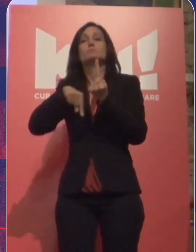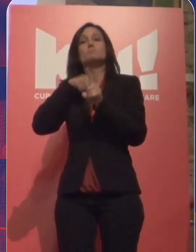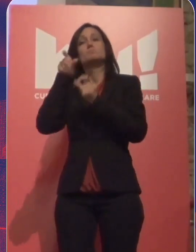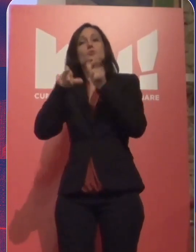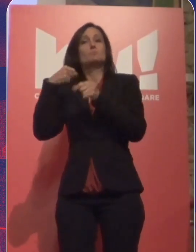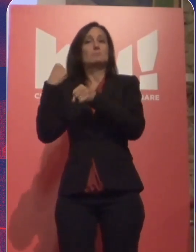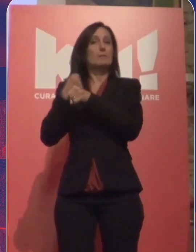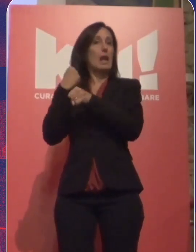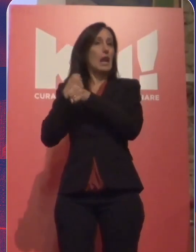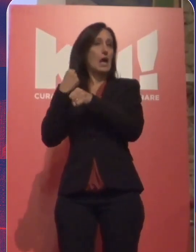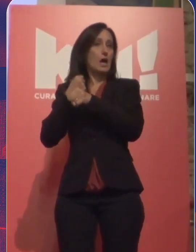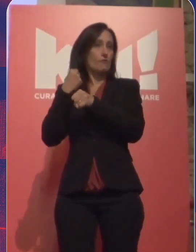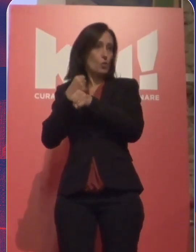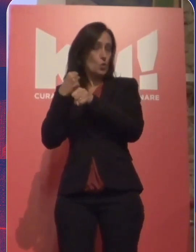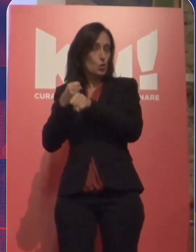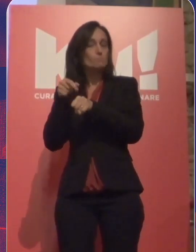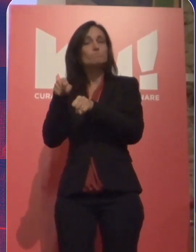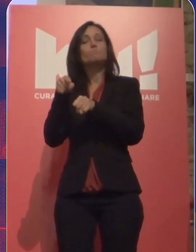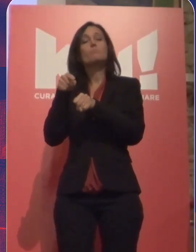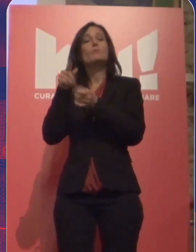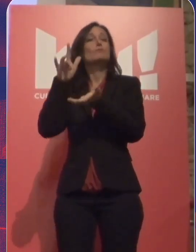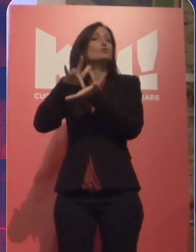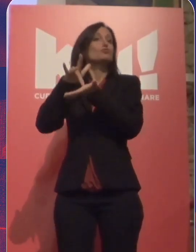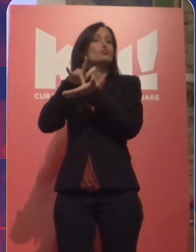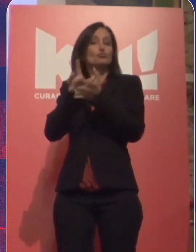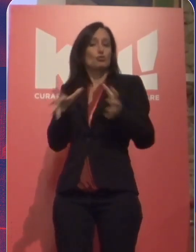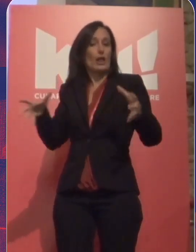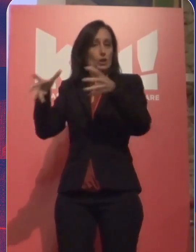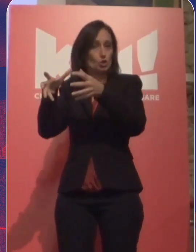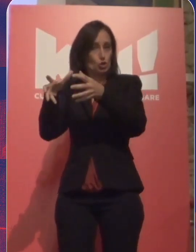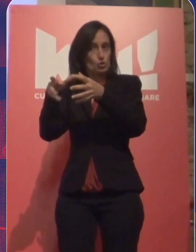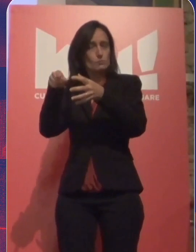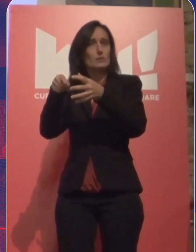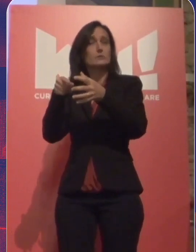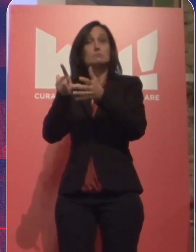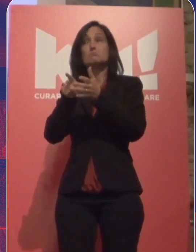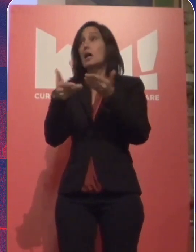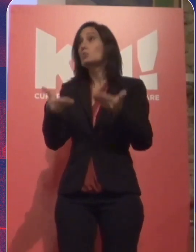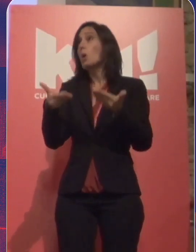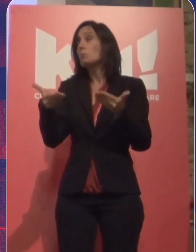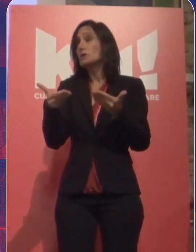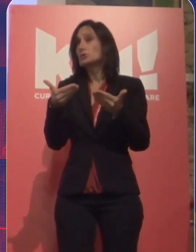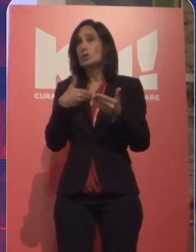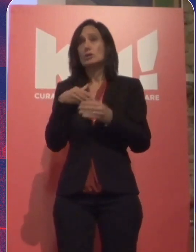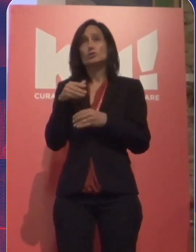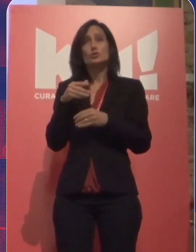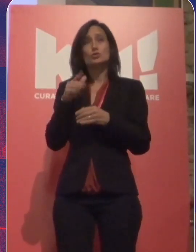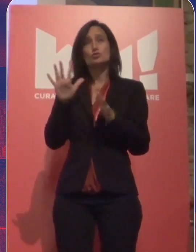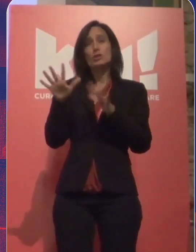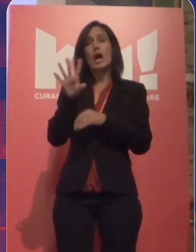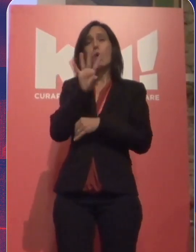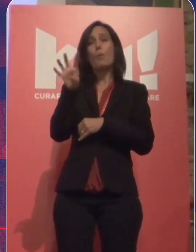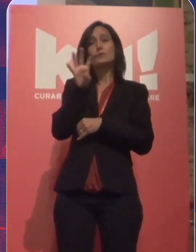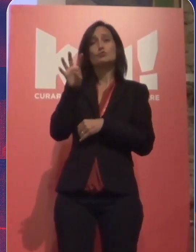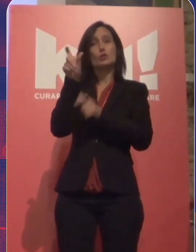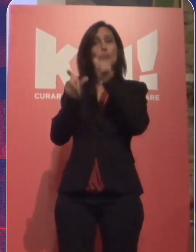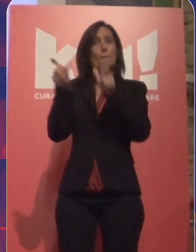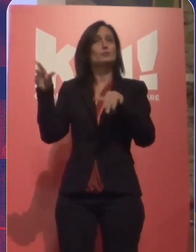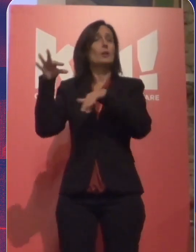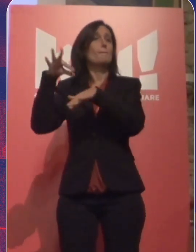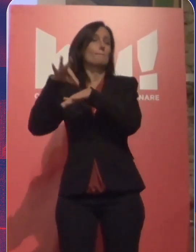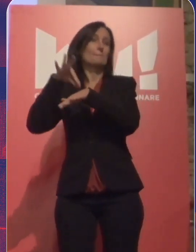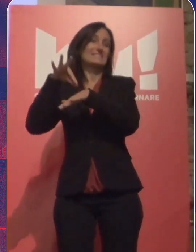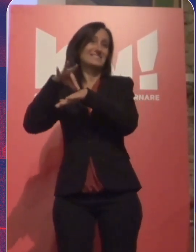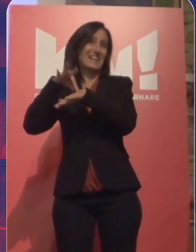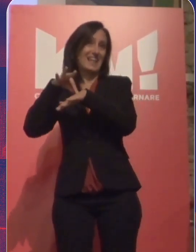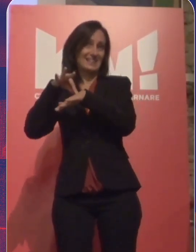adesso non abbiamo più di 400 pazienti abbiamo avuto un aumento del 3 del 30 per cento del lavoro